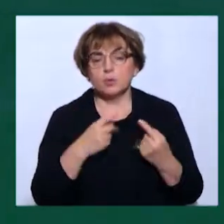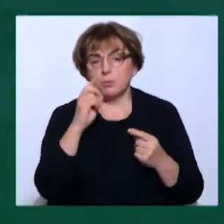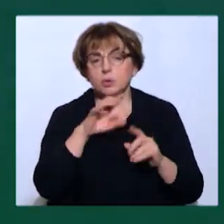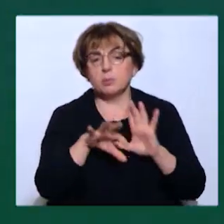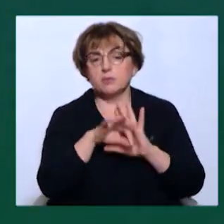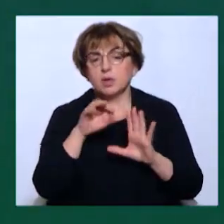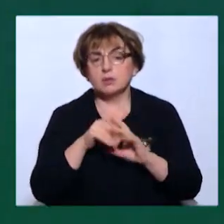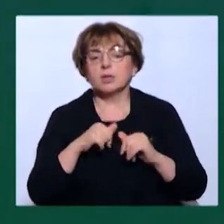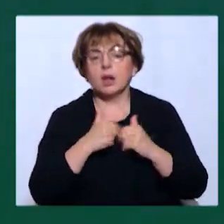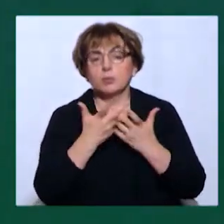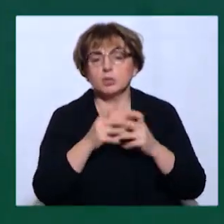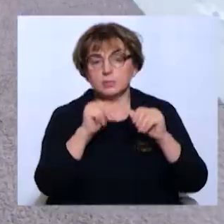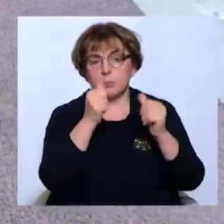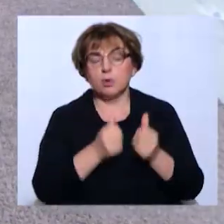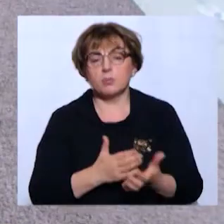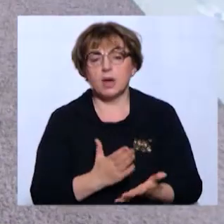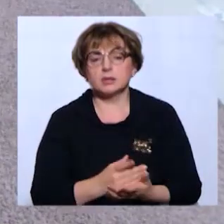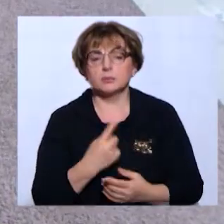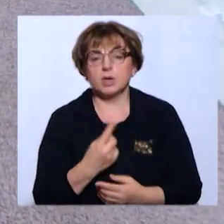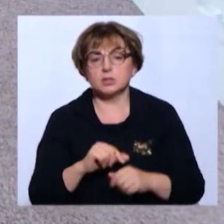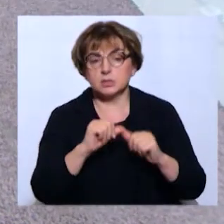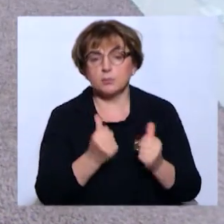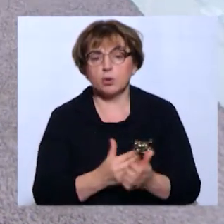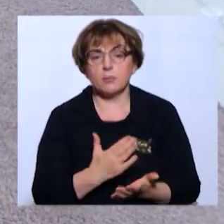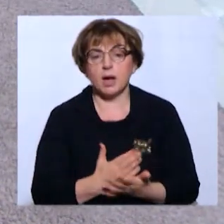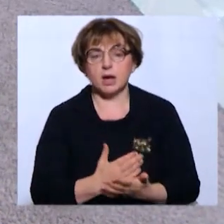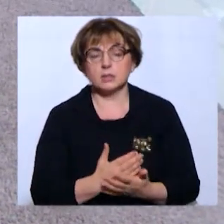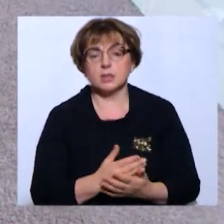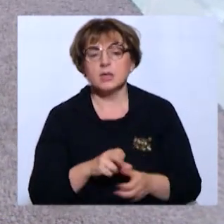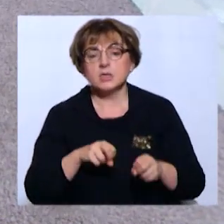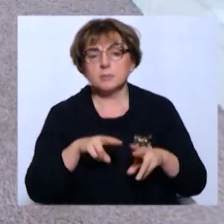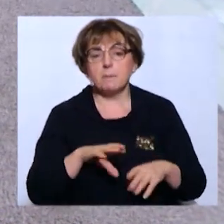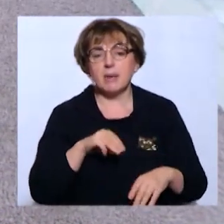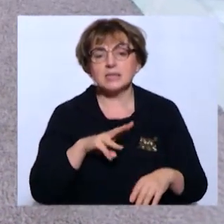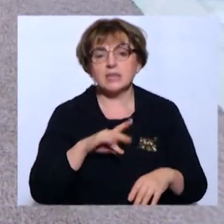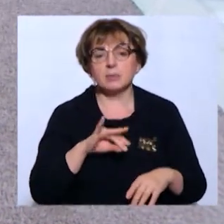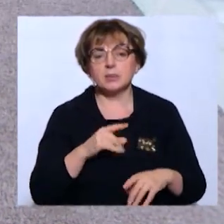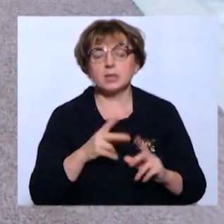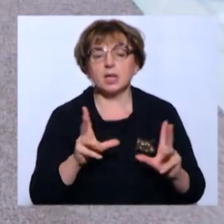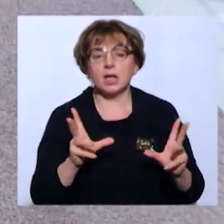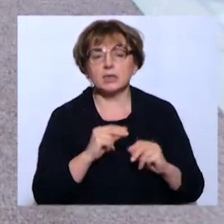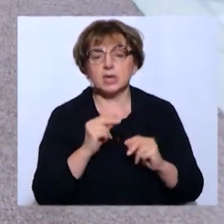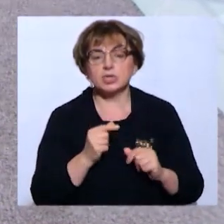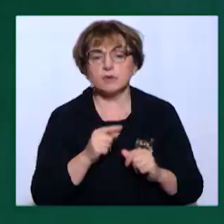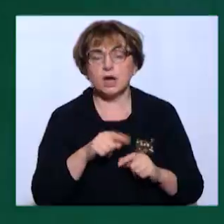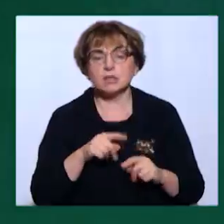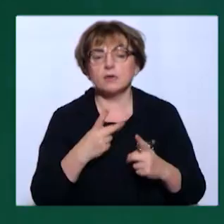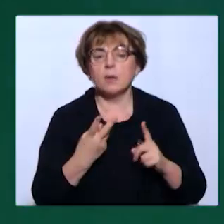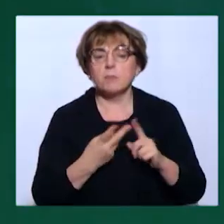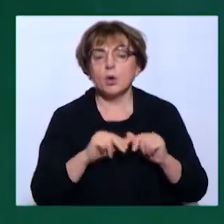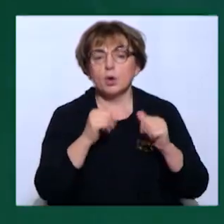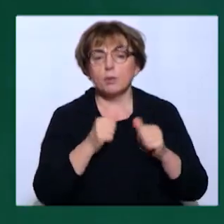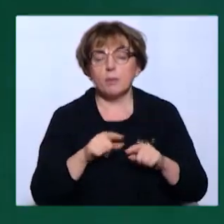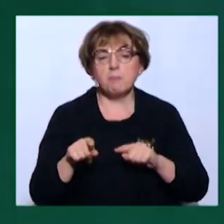გადარჩევის რამდენიმე ფორმა არსებობს. ერთ-ერთი ფორმა არის მასტაბილიზებელი გადარჩევა და ასევე მეორე ფორმა